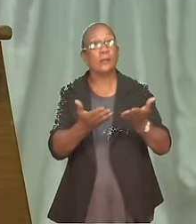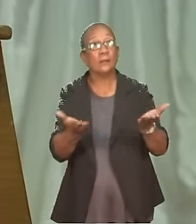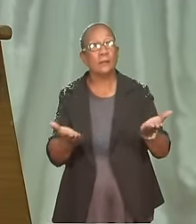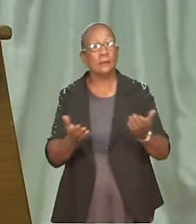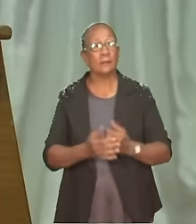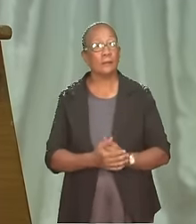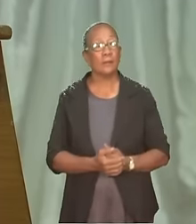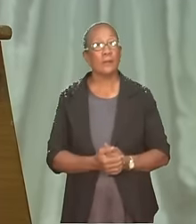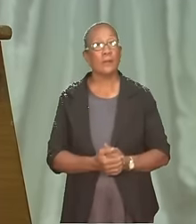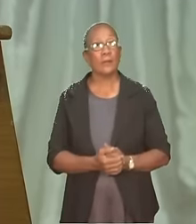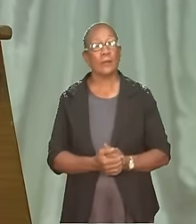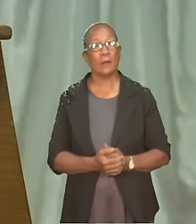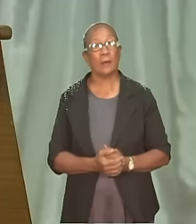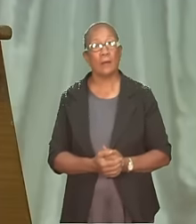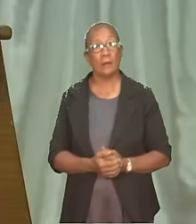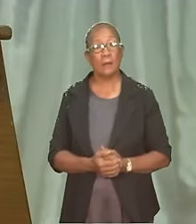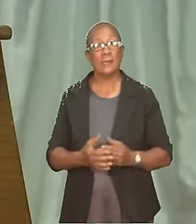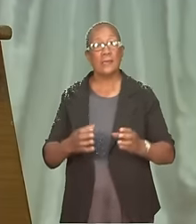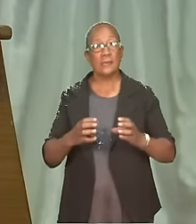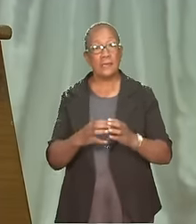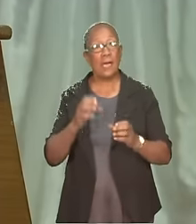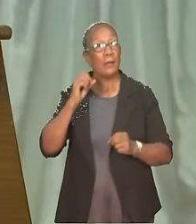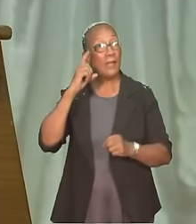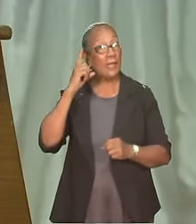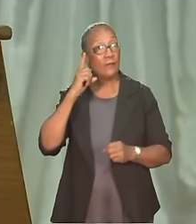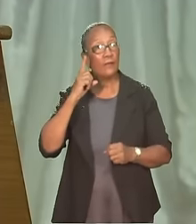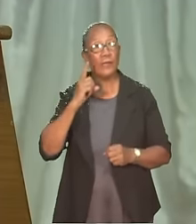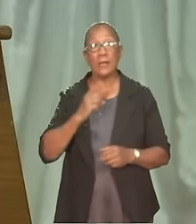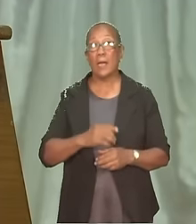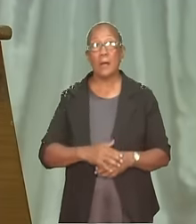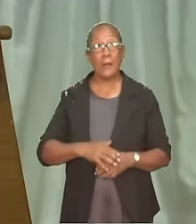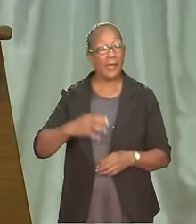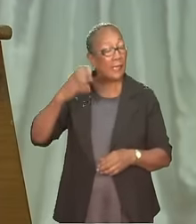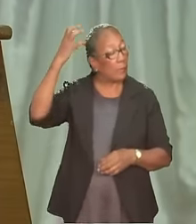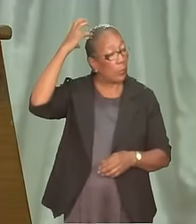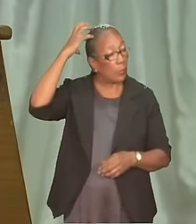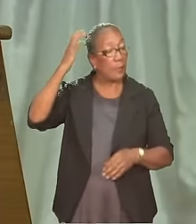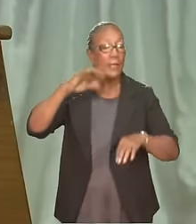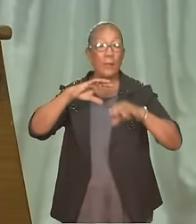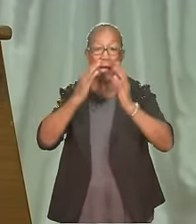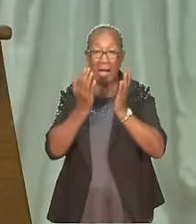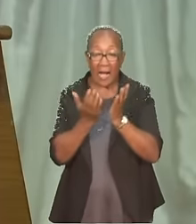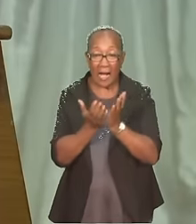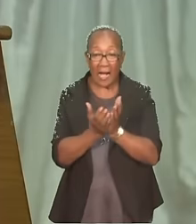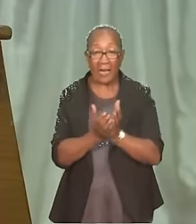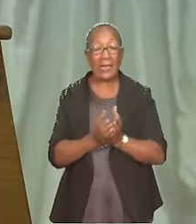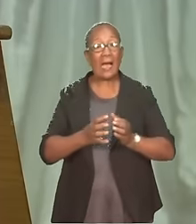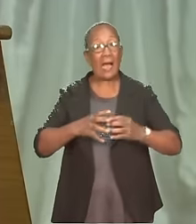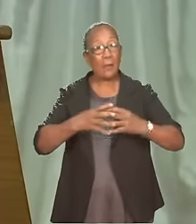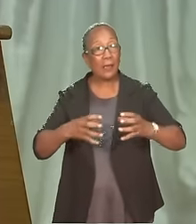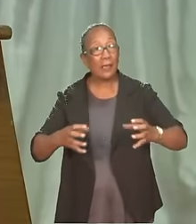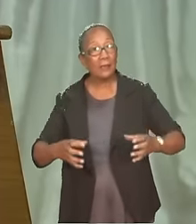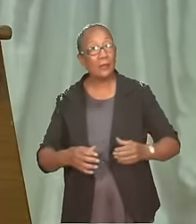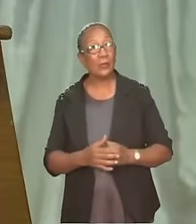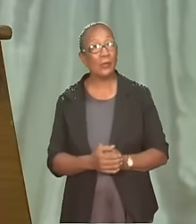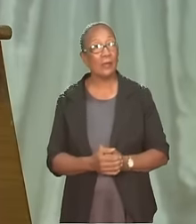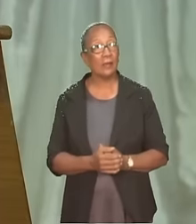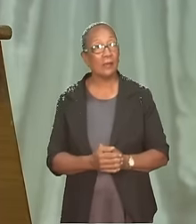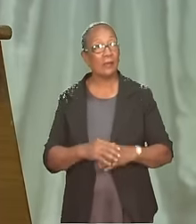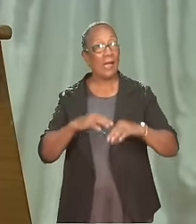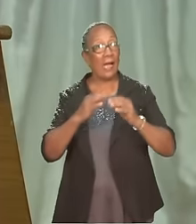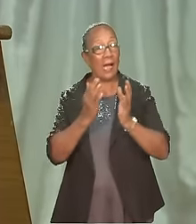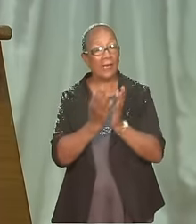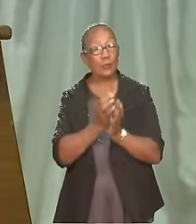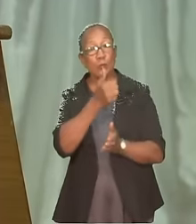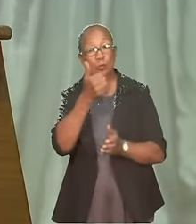RGD-polies. En de samenleving mag geen problemen hebben. Alle apparatuur in de ziekenhuizen, daar hebben we geld geïnvesteerd. Ze moeten allemaal functioneel